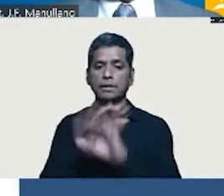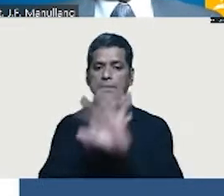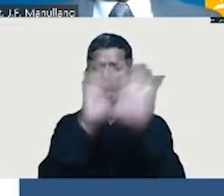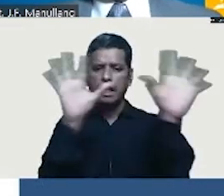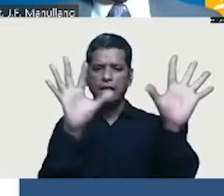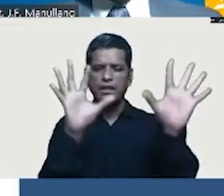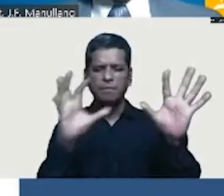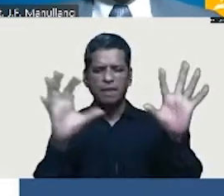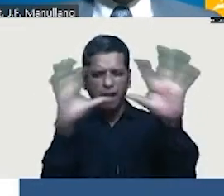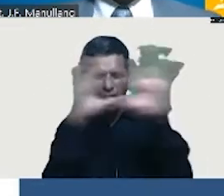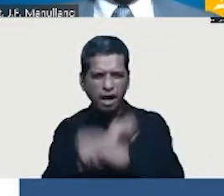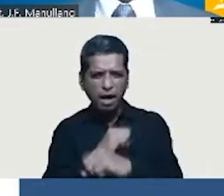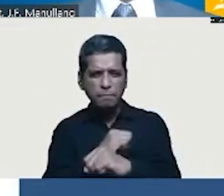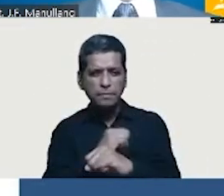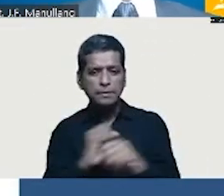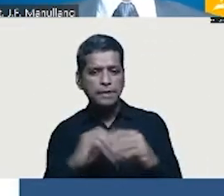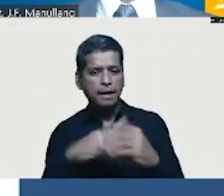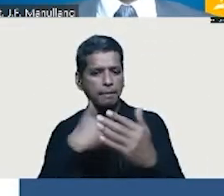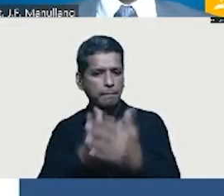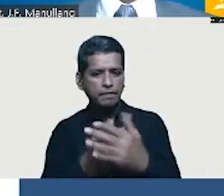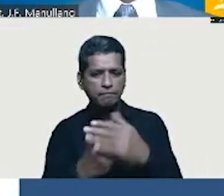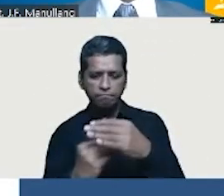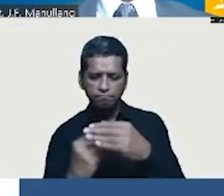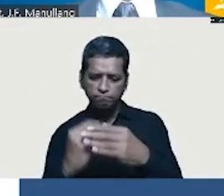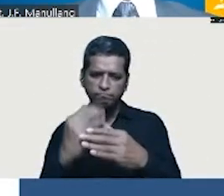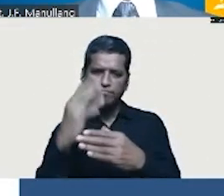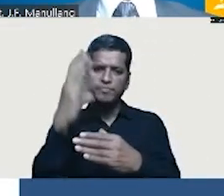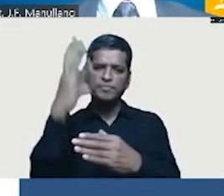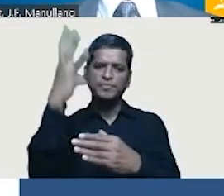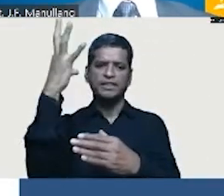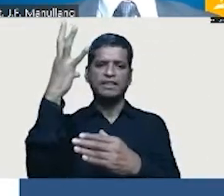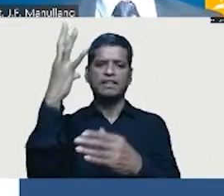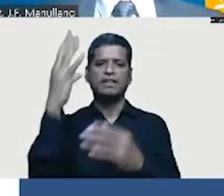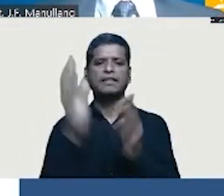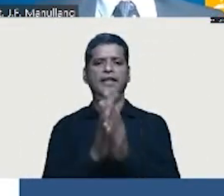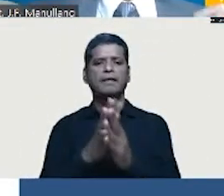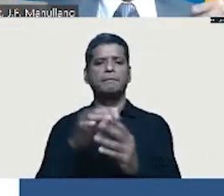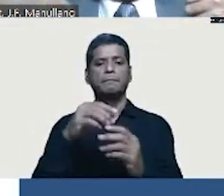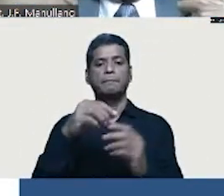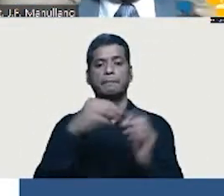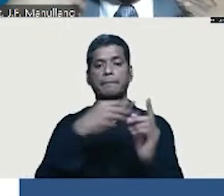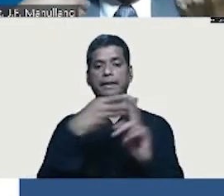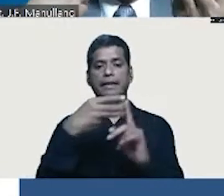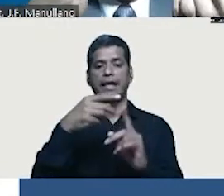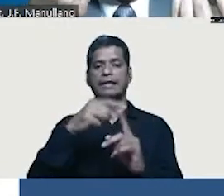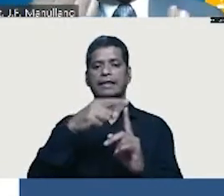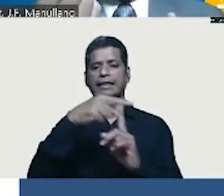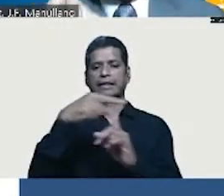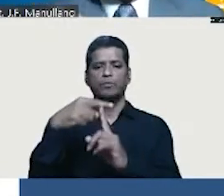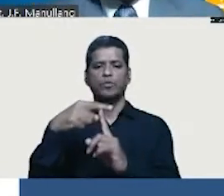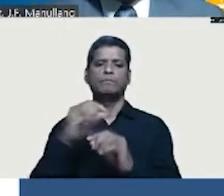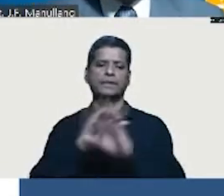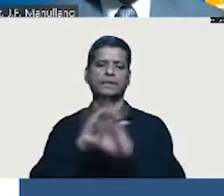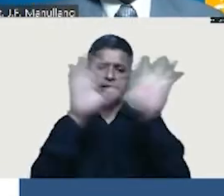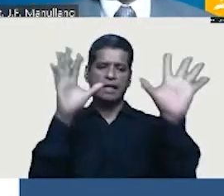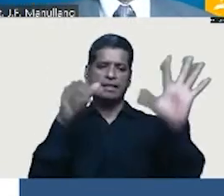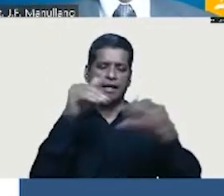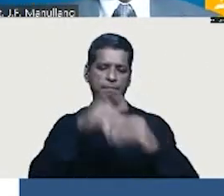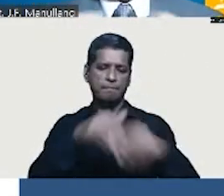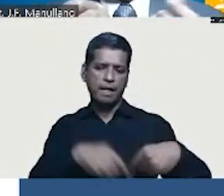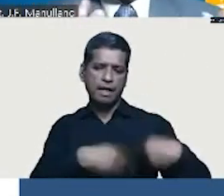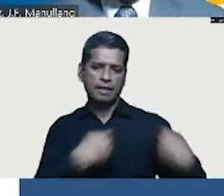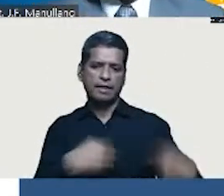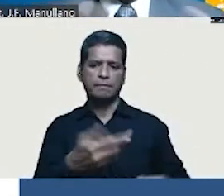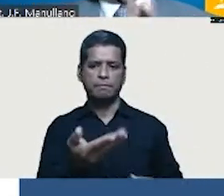Bintang Timur terbit bersinar di dalam hatimu jadi kalau kita menerima kebenaran profetik